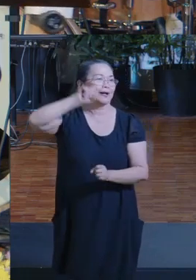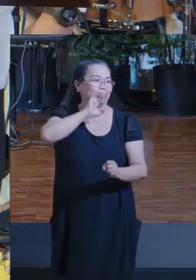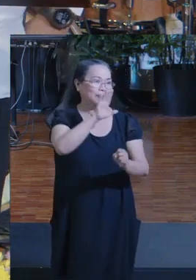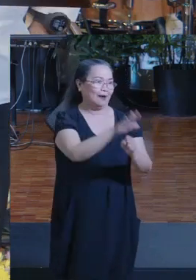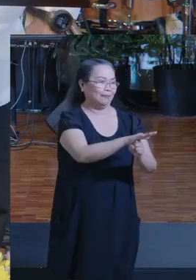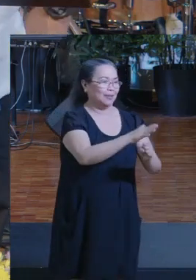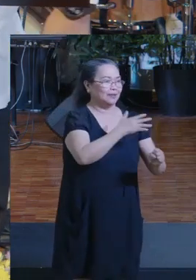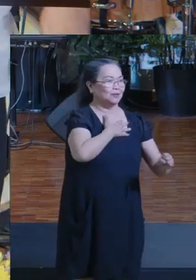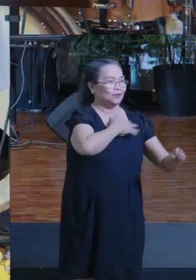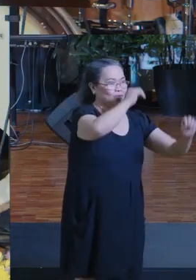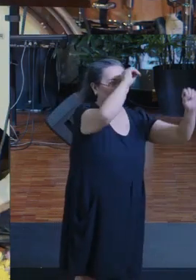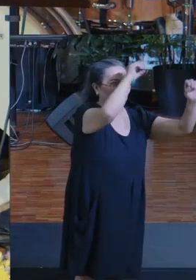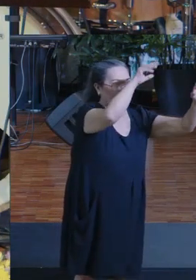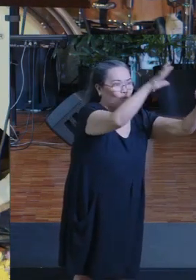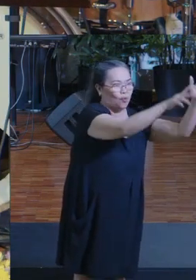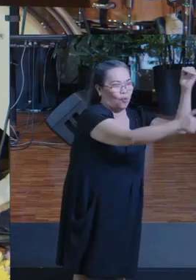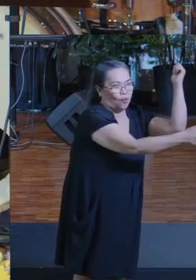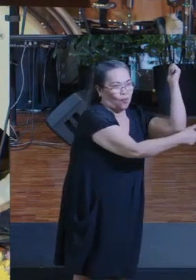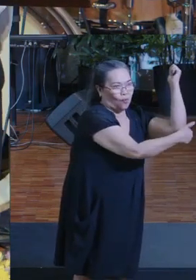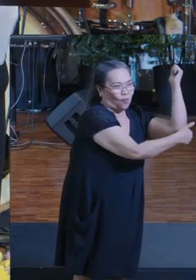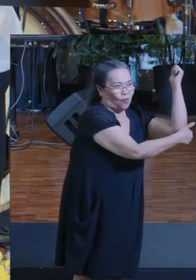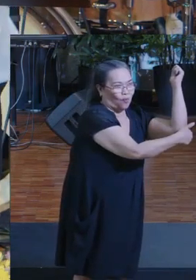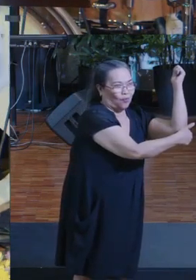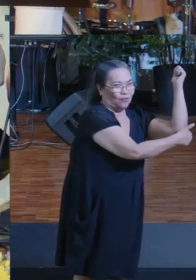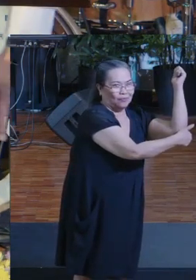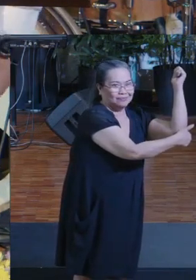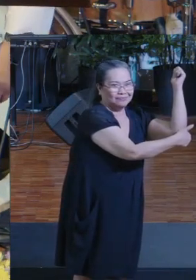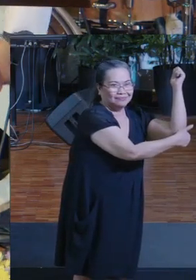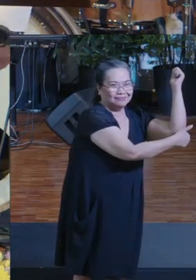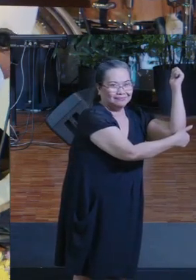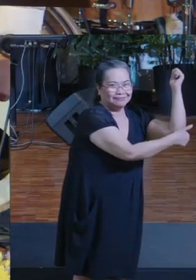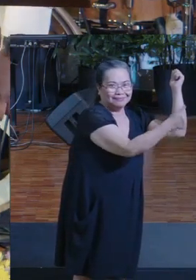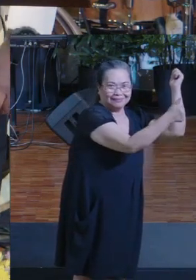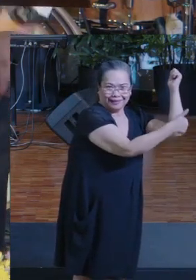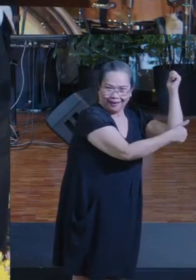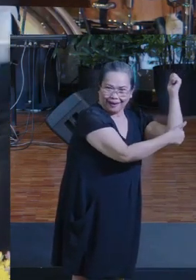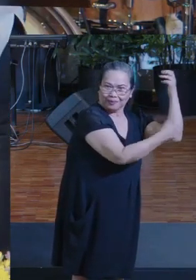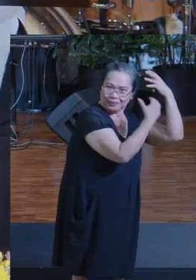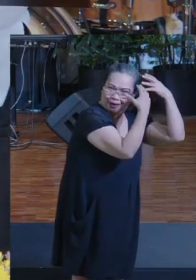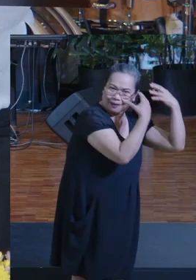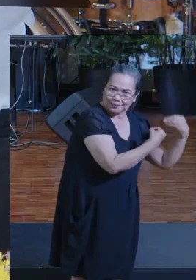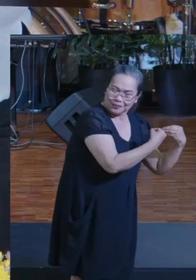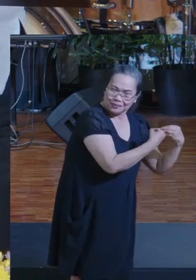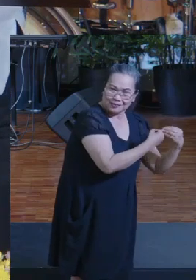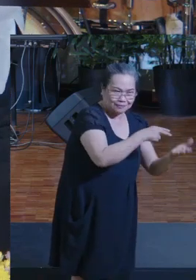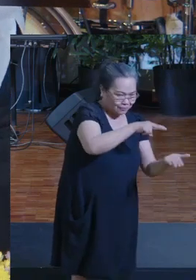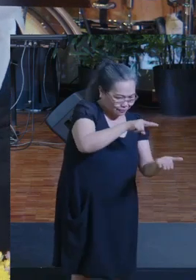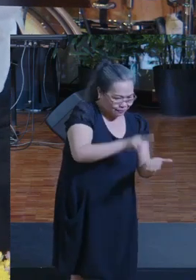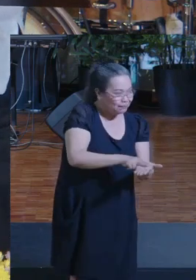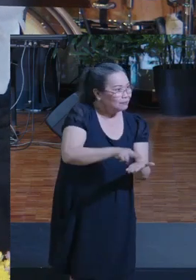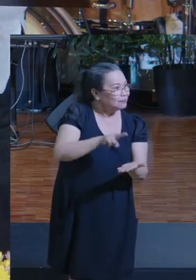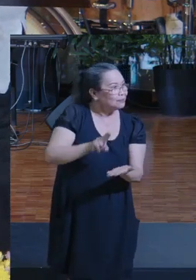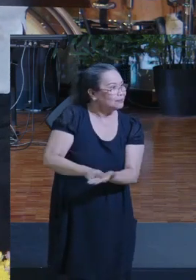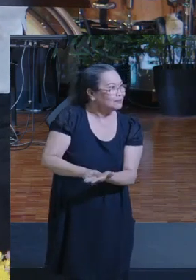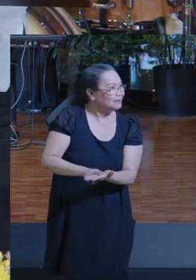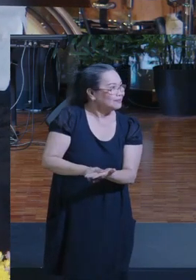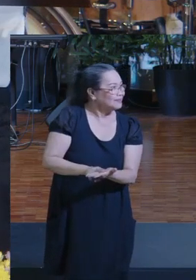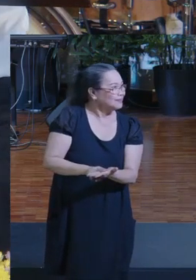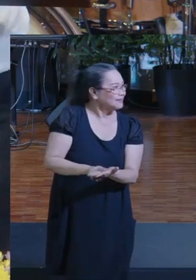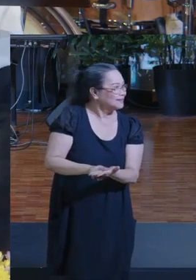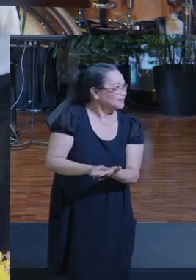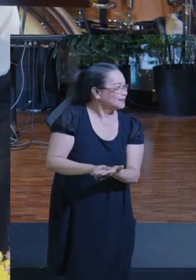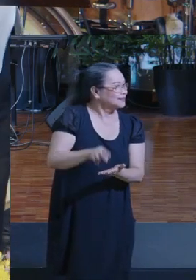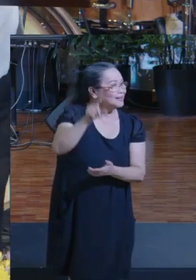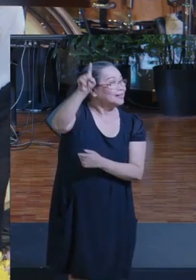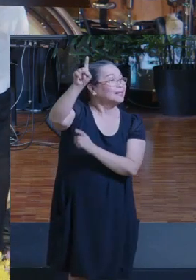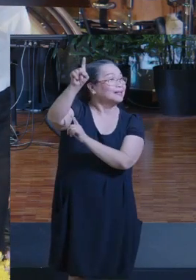an unconditional covenant sapagkat tulog si Abraham nung pirmahan ng kontrata. At